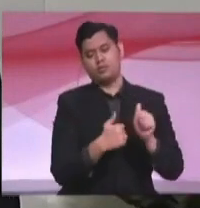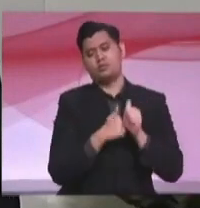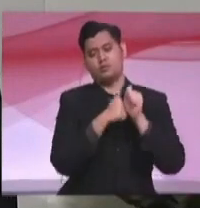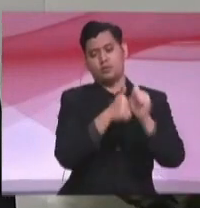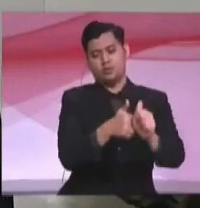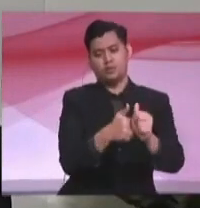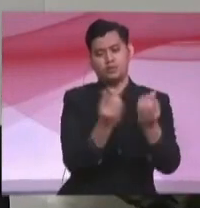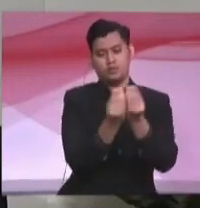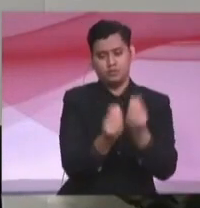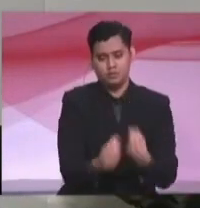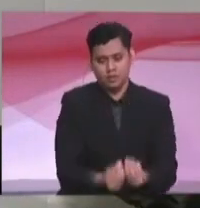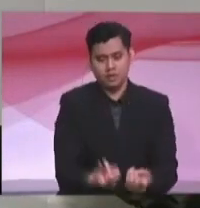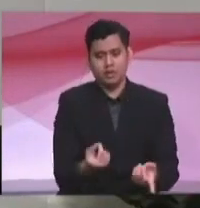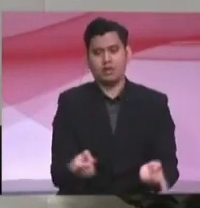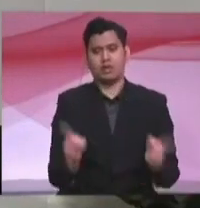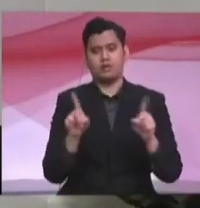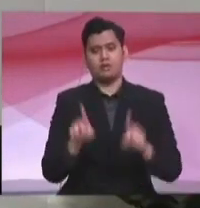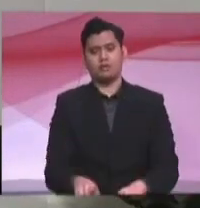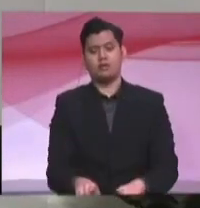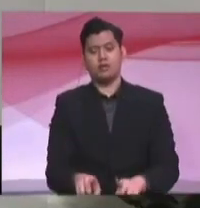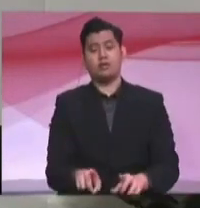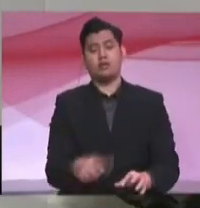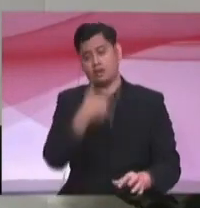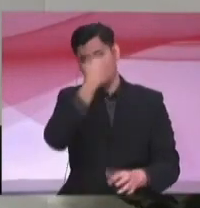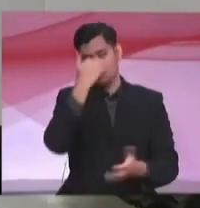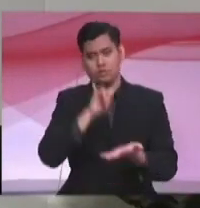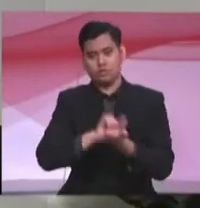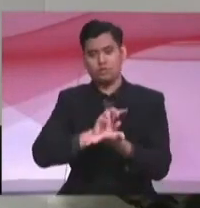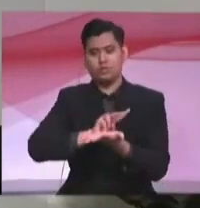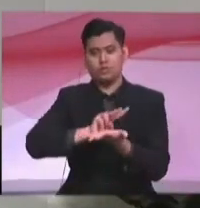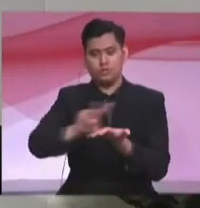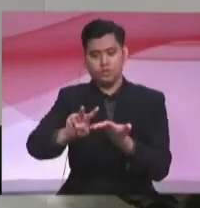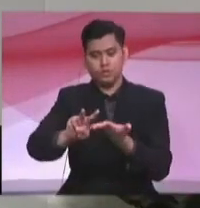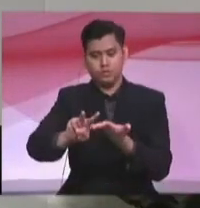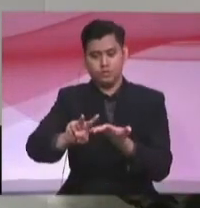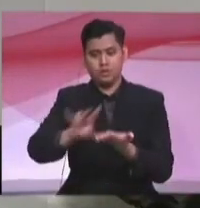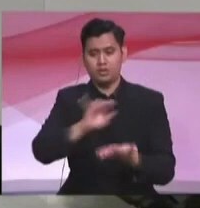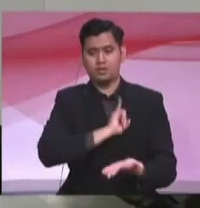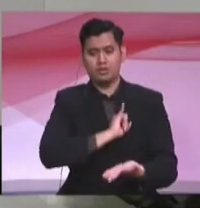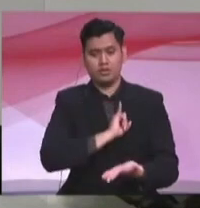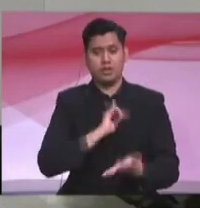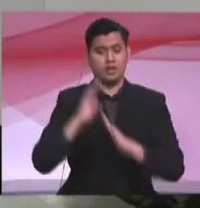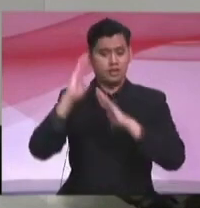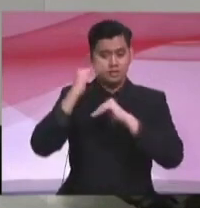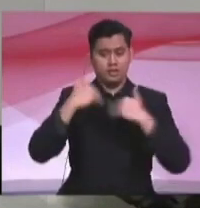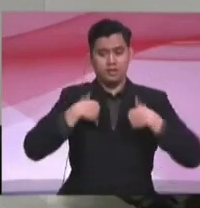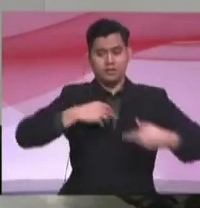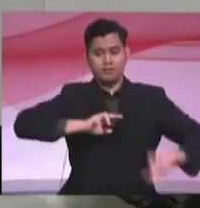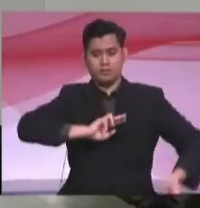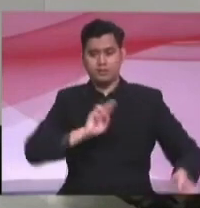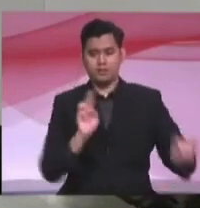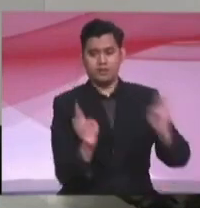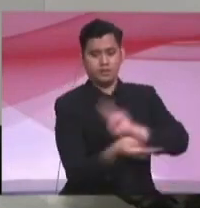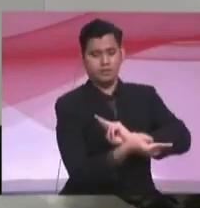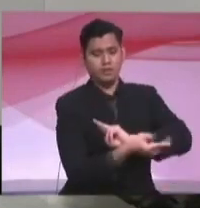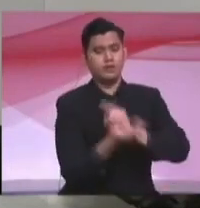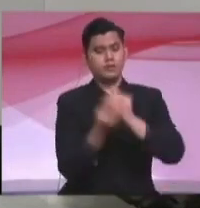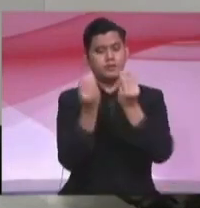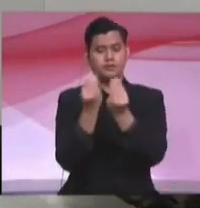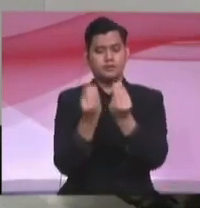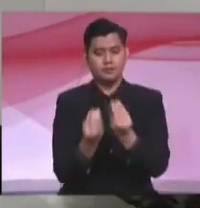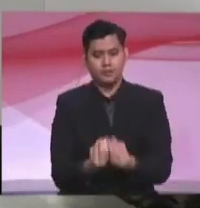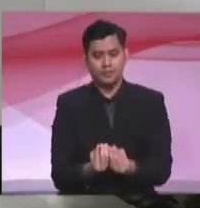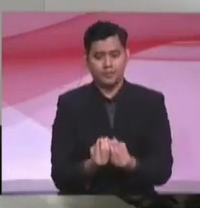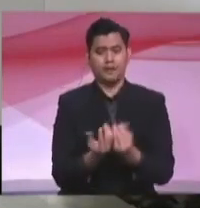berlaku di negeri tersebut. Sebab itu dalam masa 2 minggu ni, kita harap ada perubahan kepada kes-kes, jumlah kes